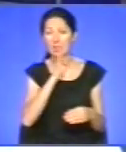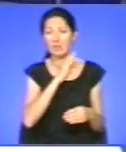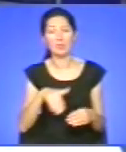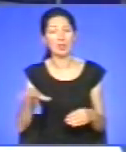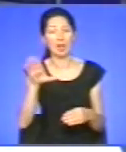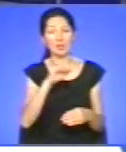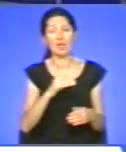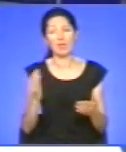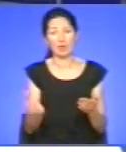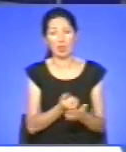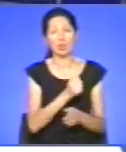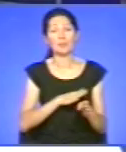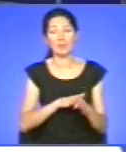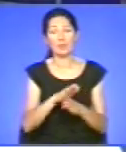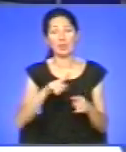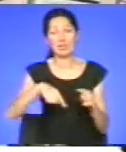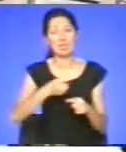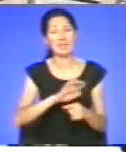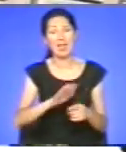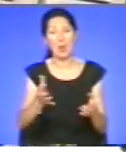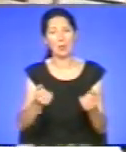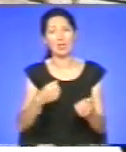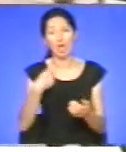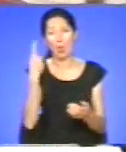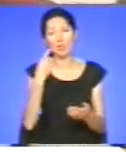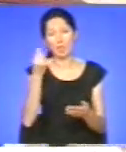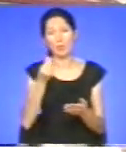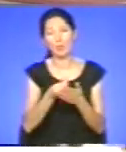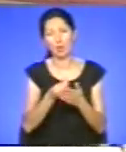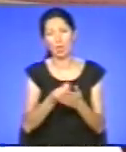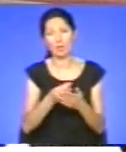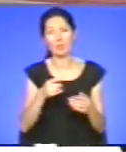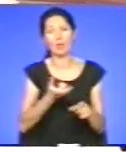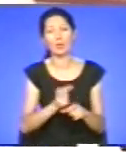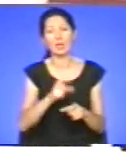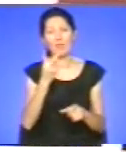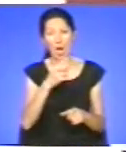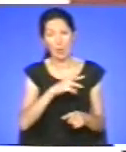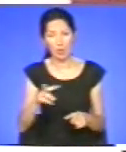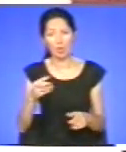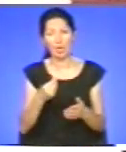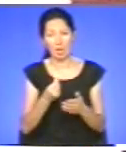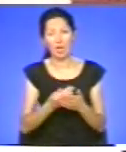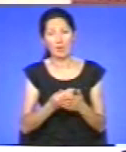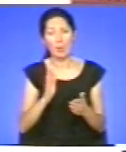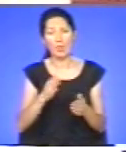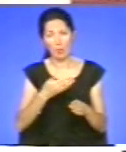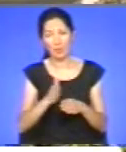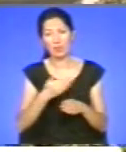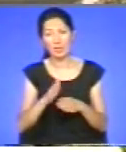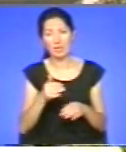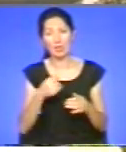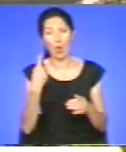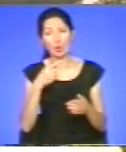через неприйнятий обласний бюджет. Понад 2 мільйони гривень мали б виділити з обласного бюджету. Ці кошти необхідні